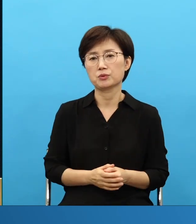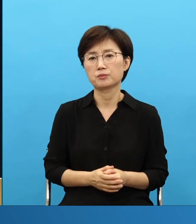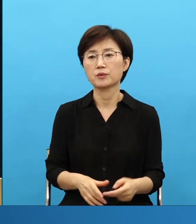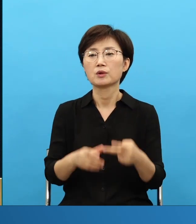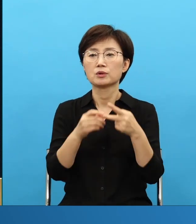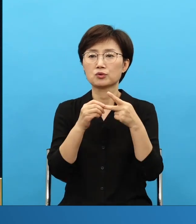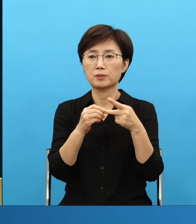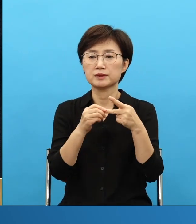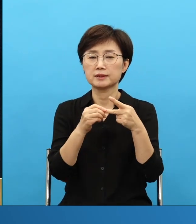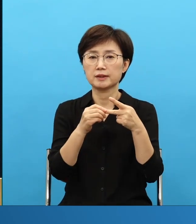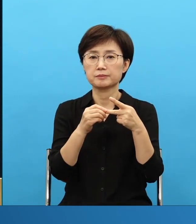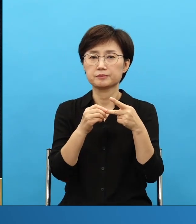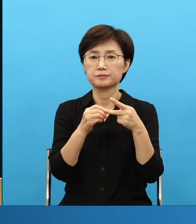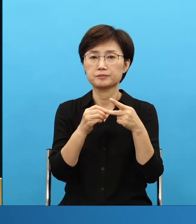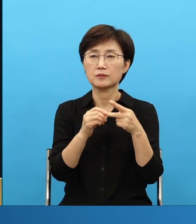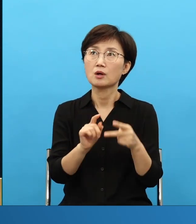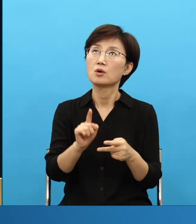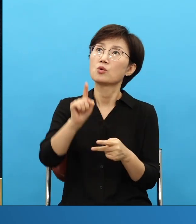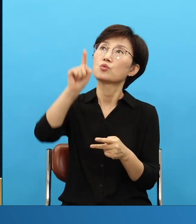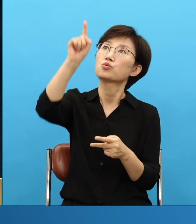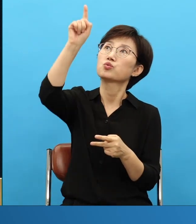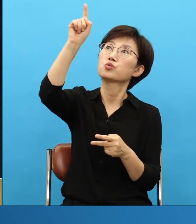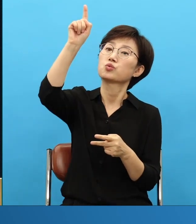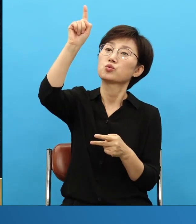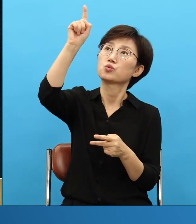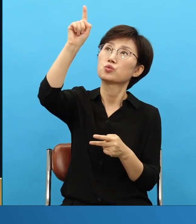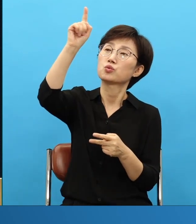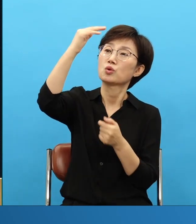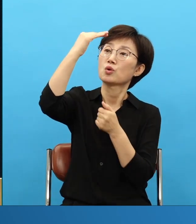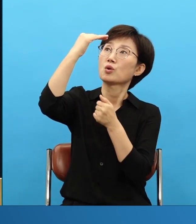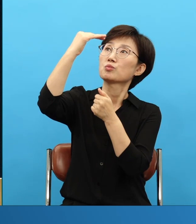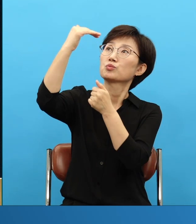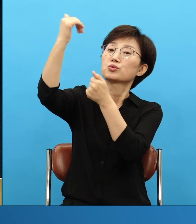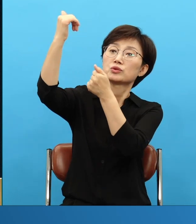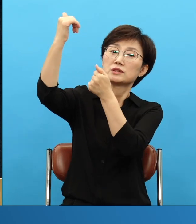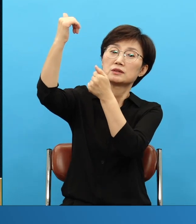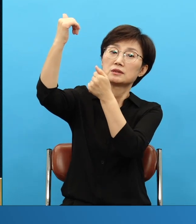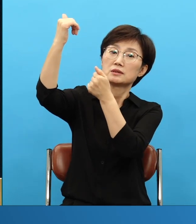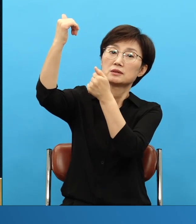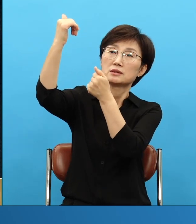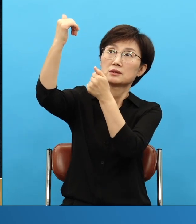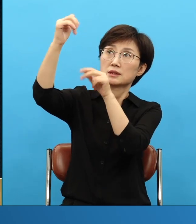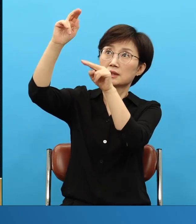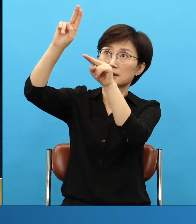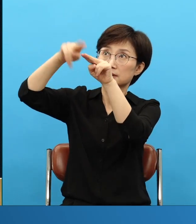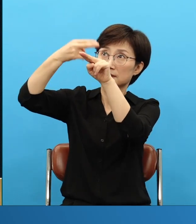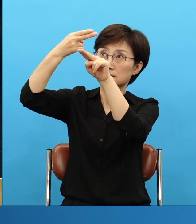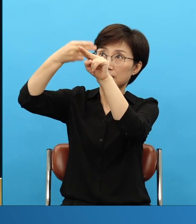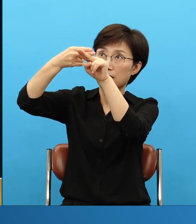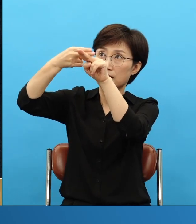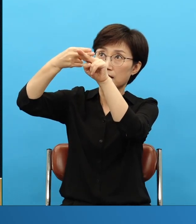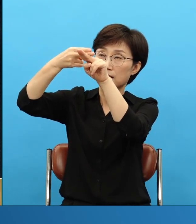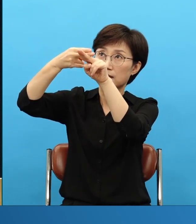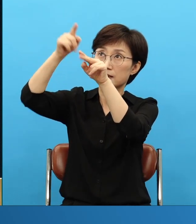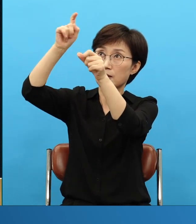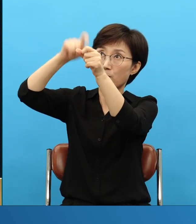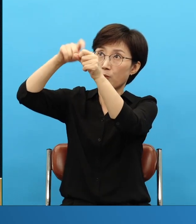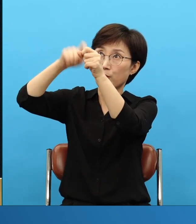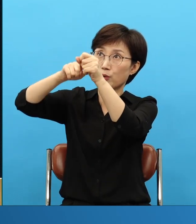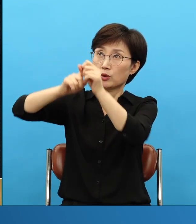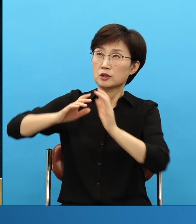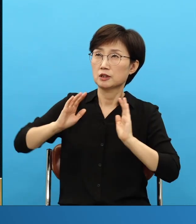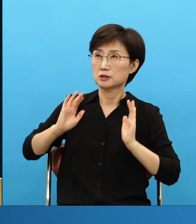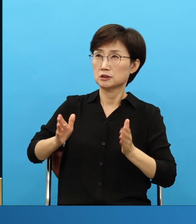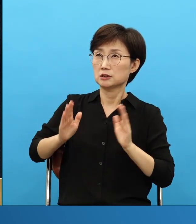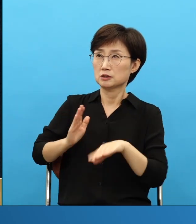했습니까? what else does he say? 위에서 부르신 부름의 상을 위하여 쫓아가노라. He says